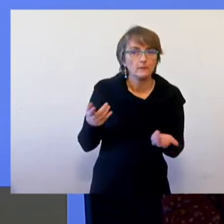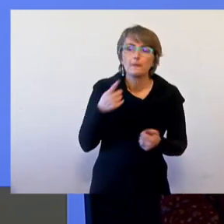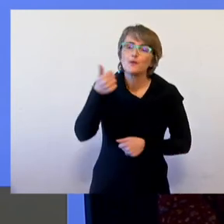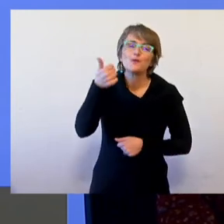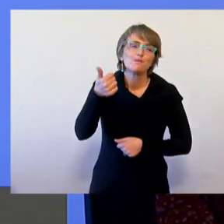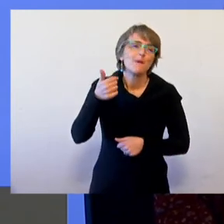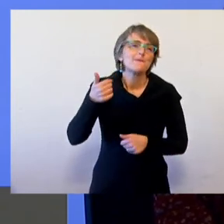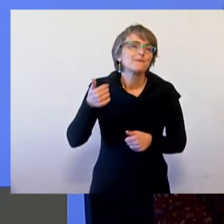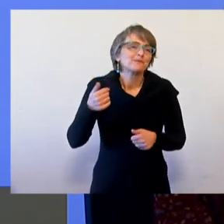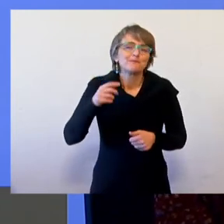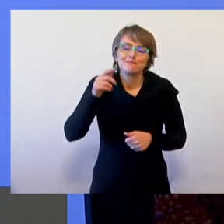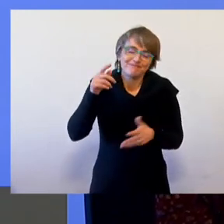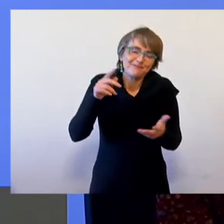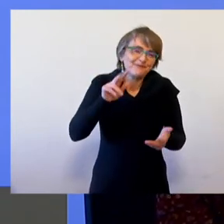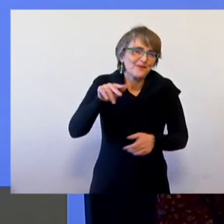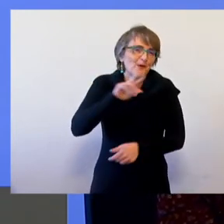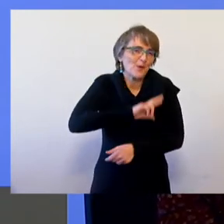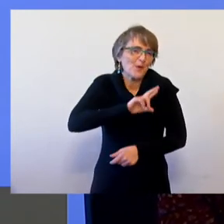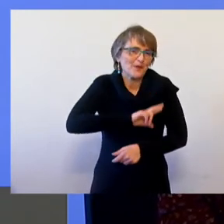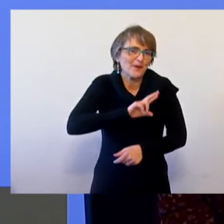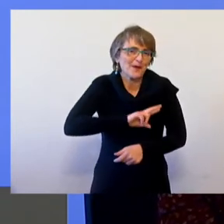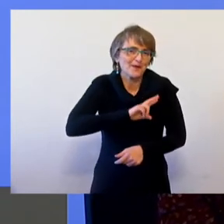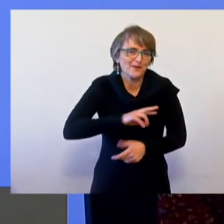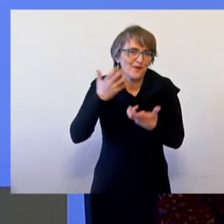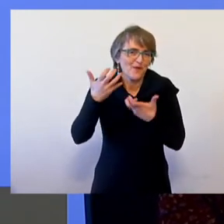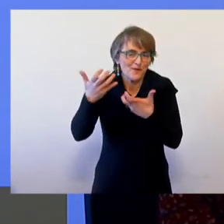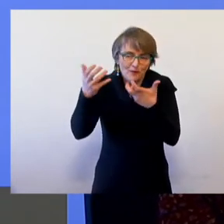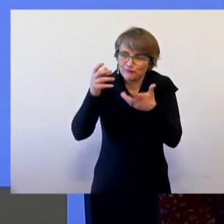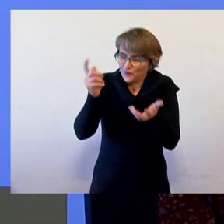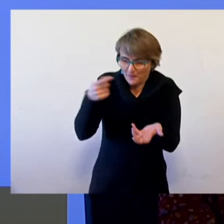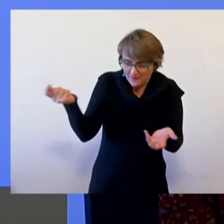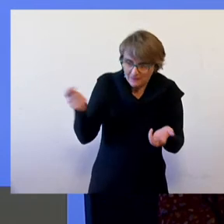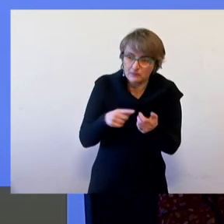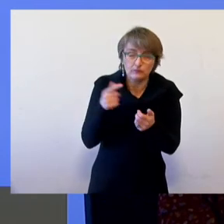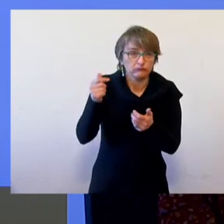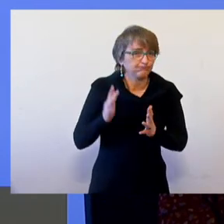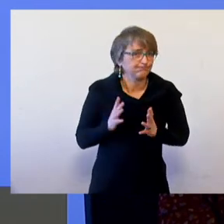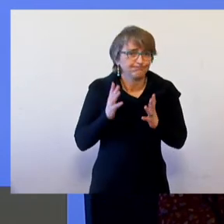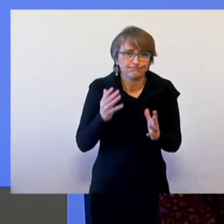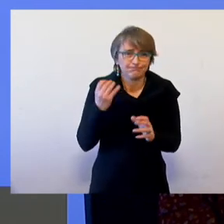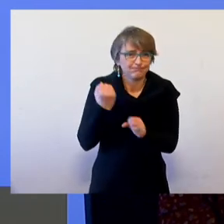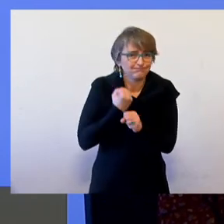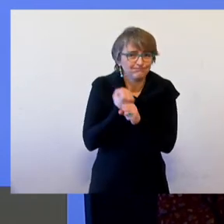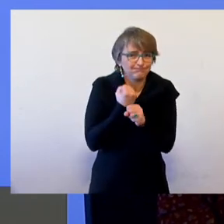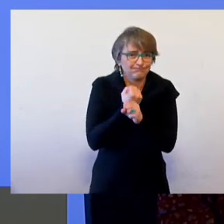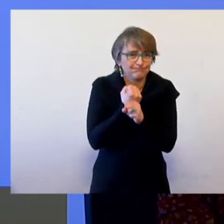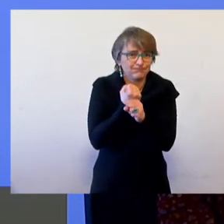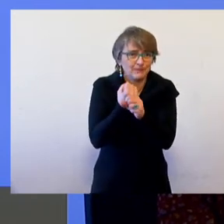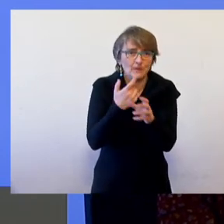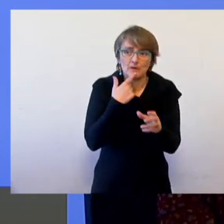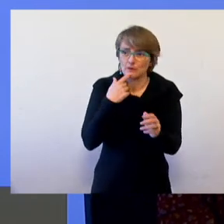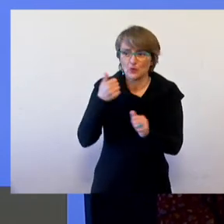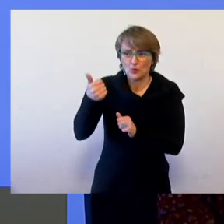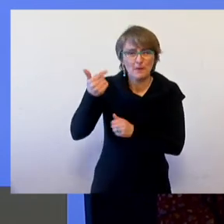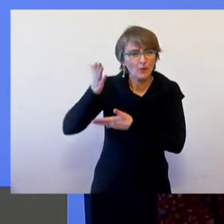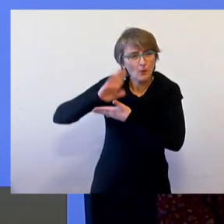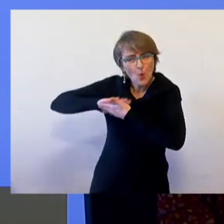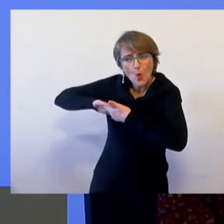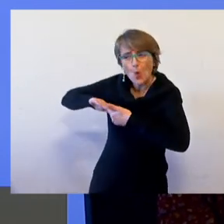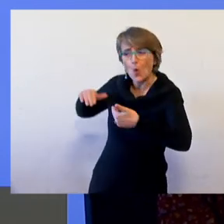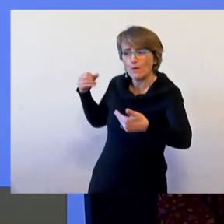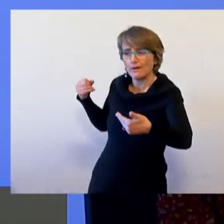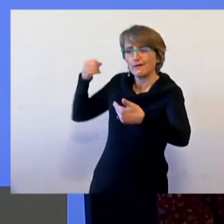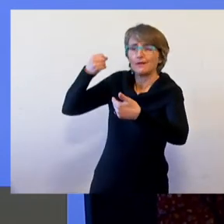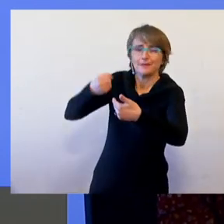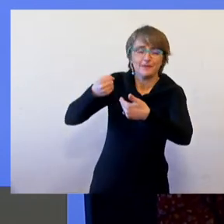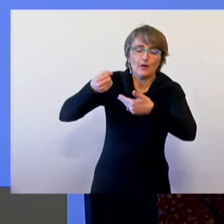la retraite, a été absolument remarquable et a su accompagner un certain nombre d'élus. Et je peux vous dire, il passe très bien le flambeau, et ce qui permet à Mme